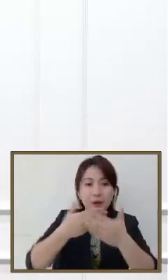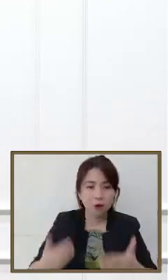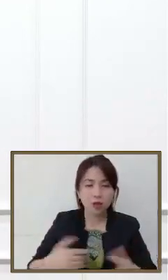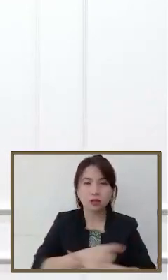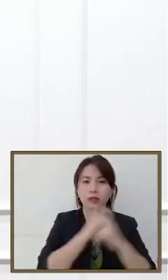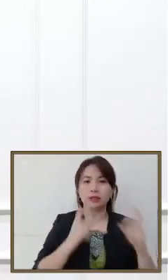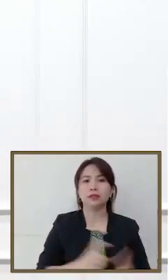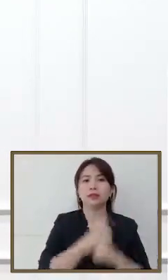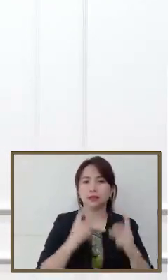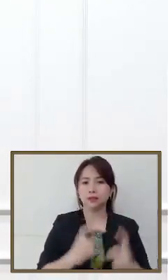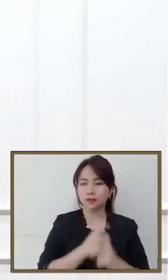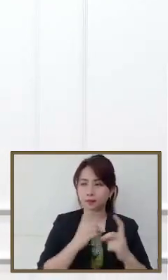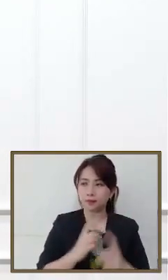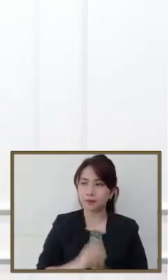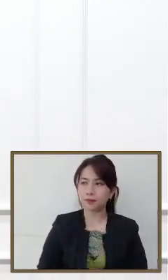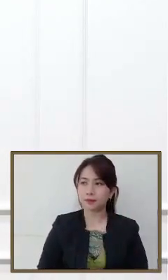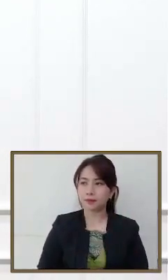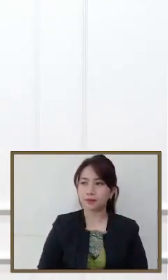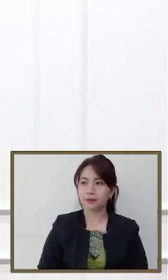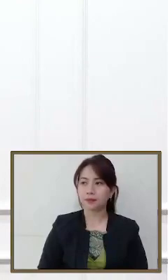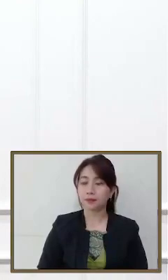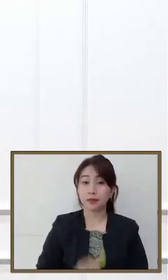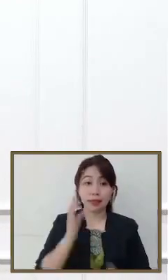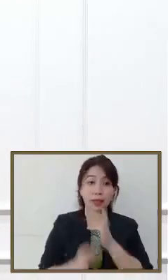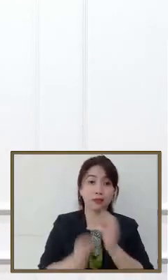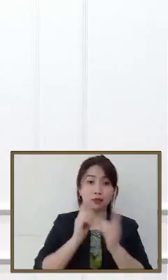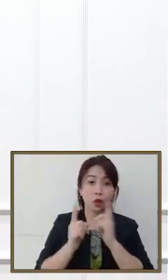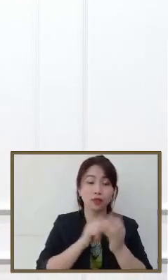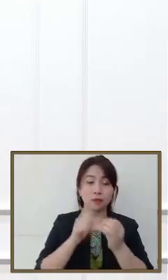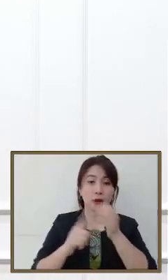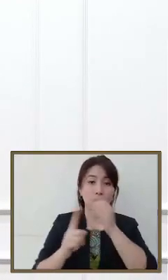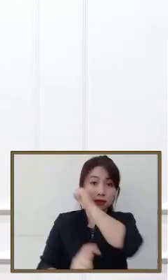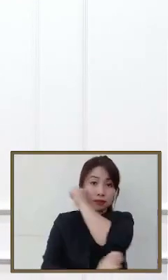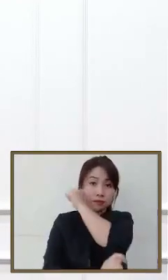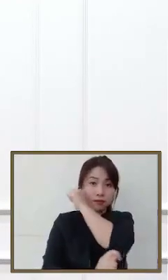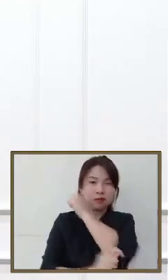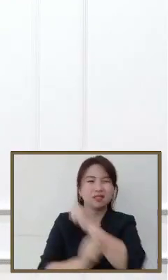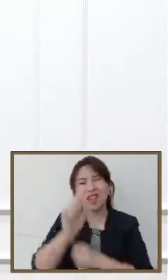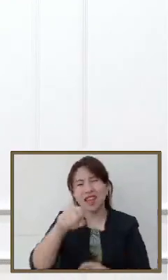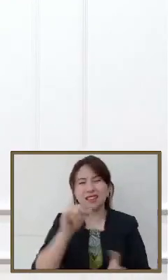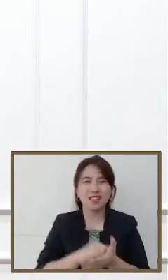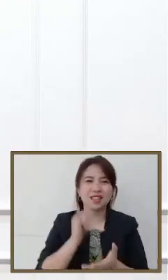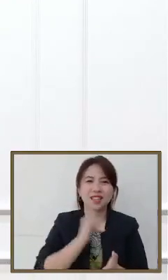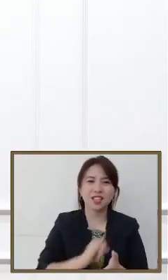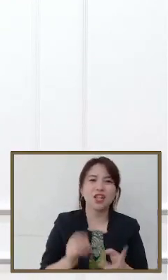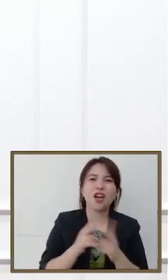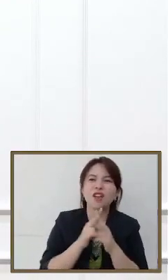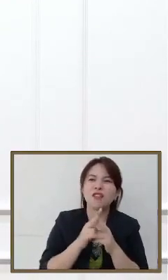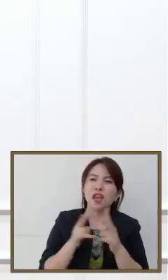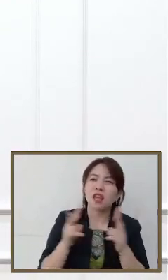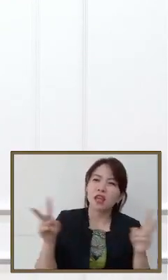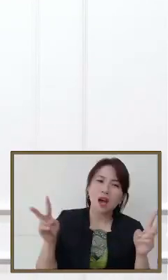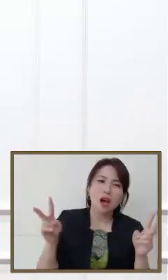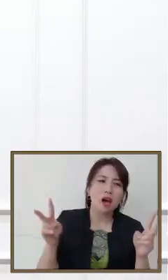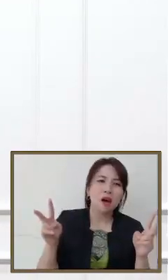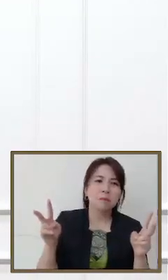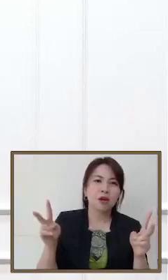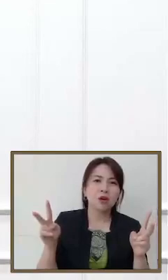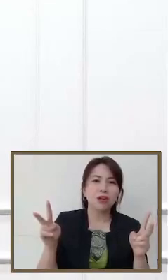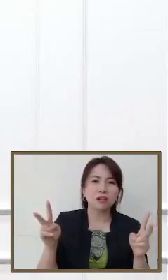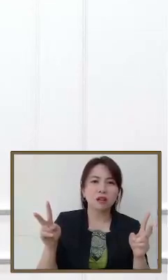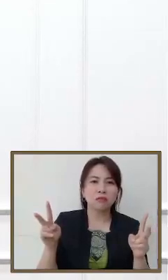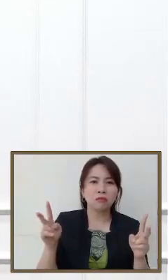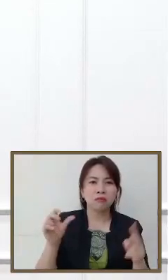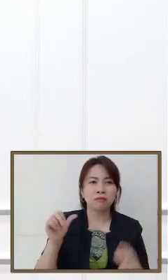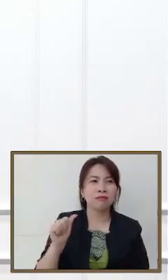before sin pag temptation ang pinag-uusapan mga kapatid attractive yan walang temptation na hindi